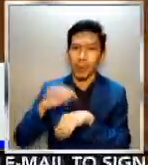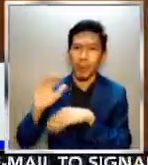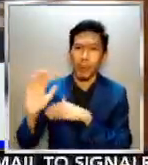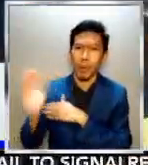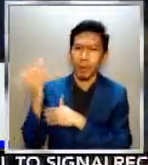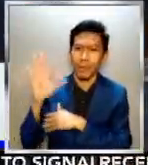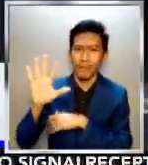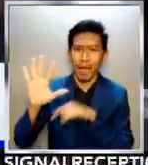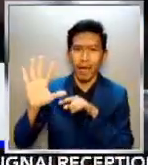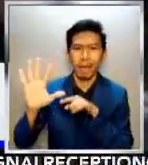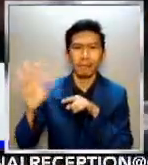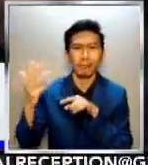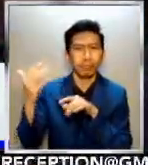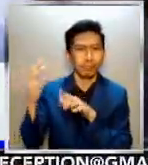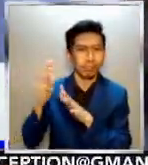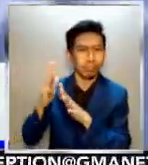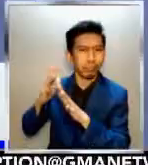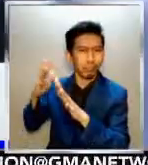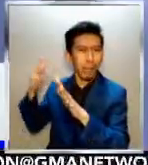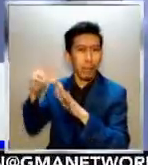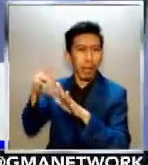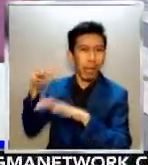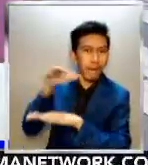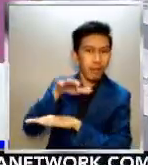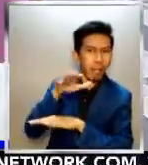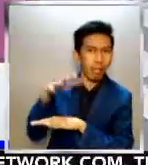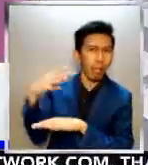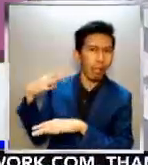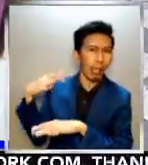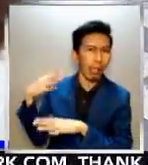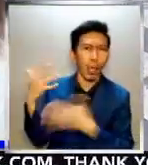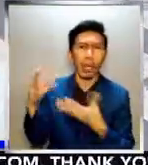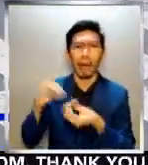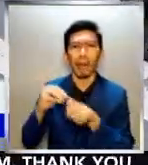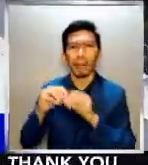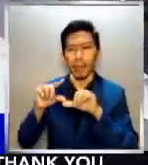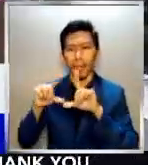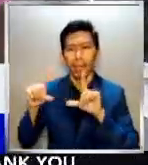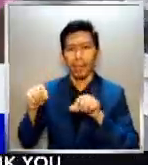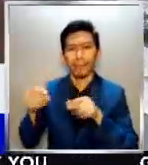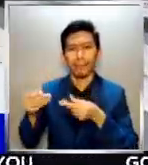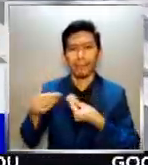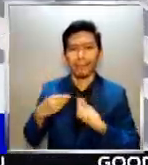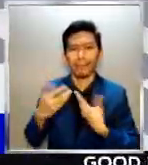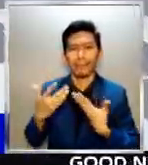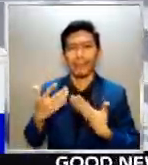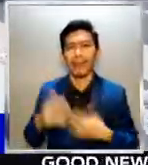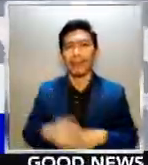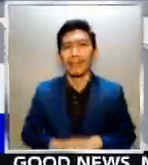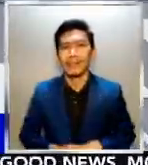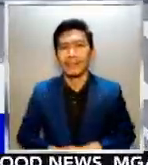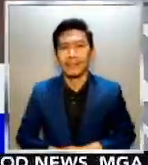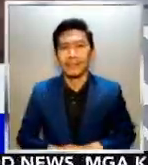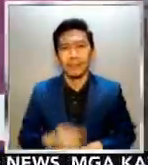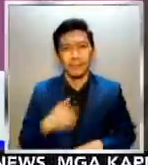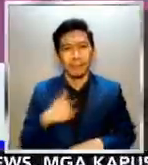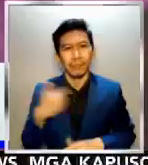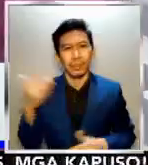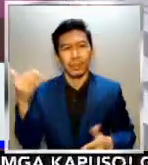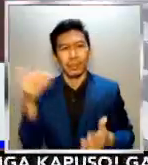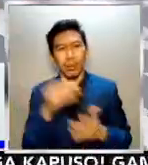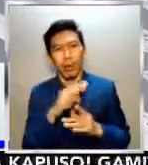Pero pagsapit ng hapon, wala pa rin siyang numero. Kasabay ko nga lang, tapos kakilala lang sa barangay, oh sir, tagapunta, pasok.